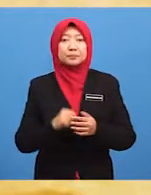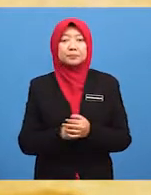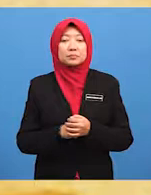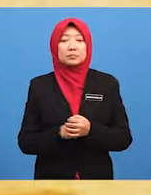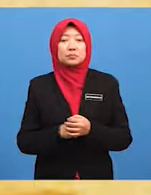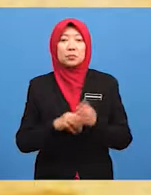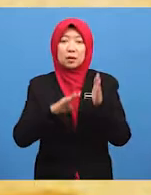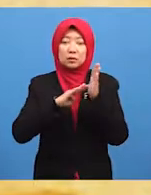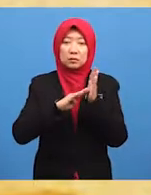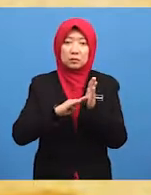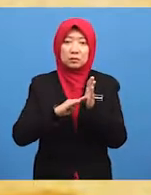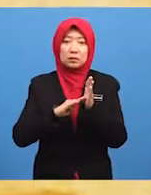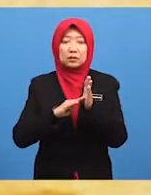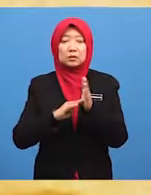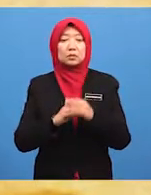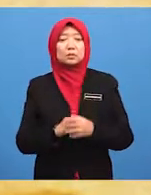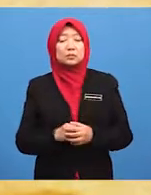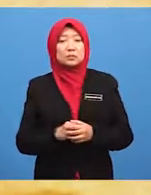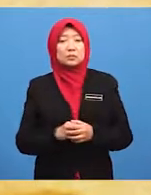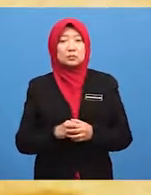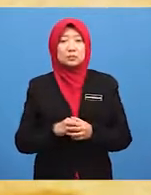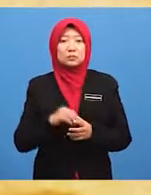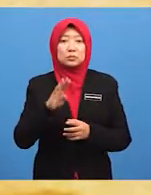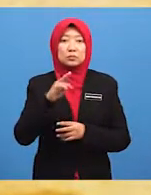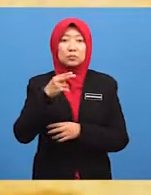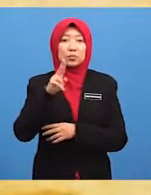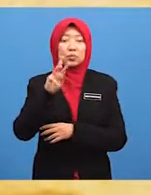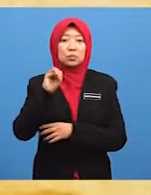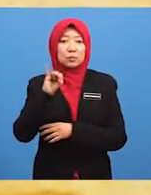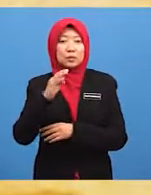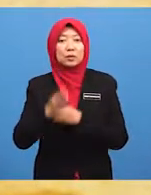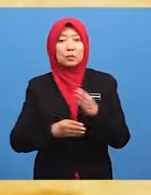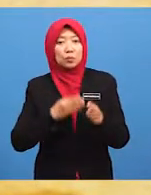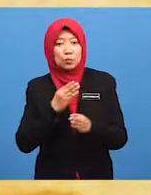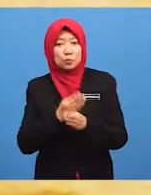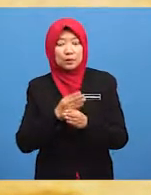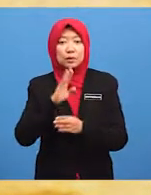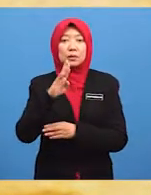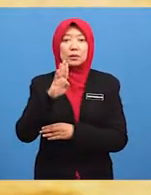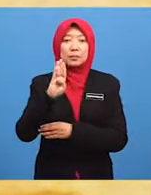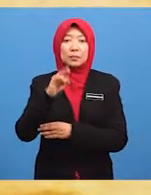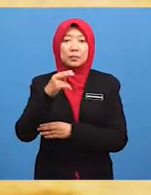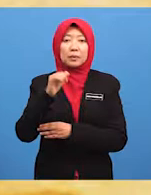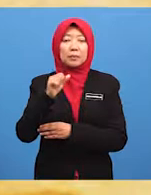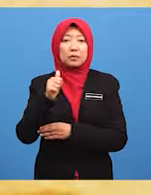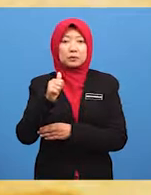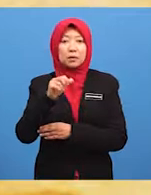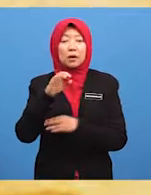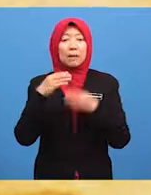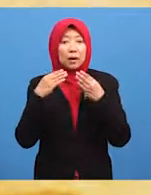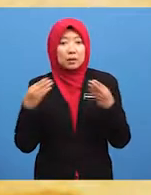Budi disebut budi. Bumi disebut bumi. Bahasa disebut